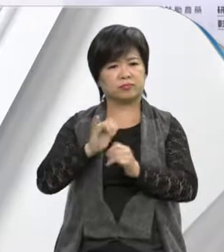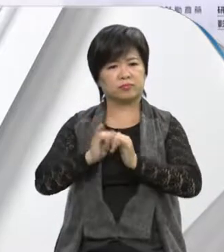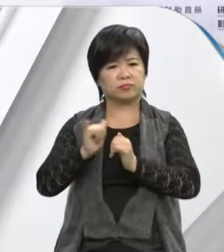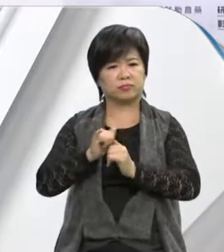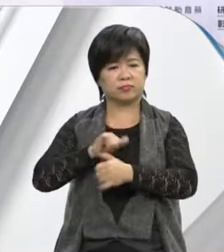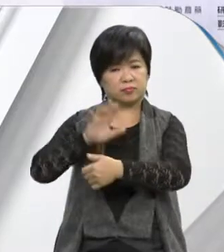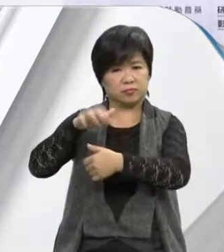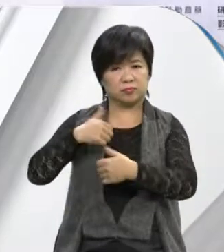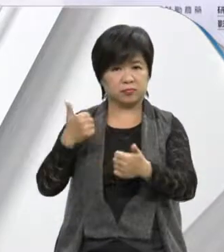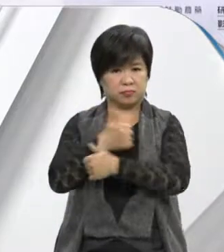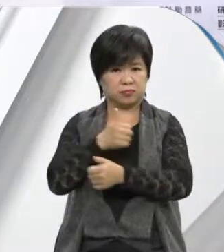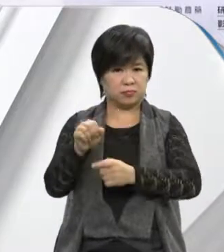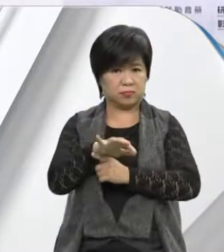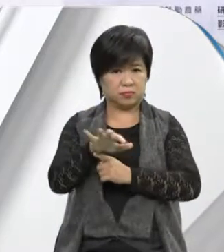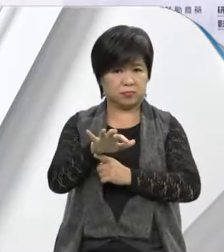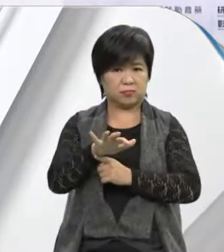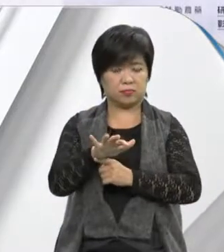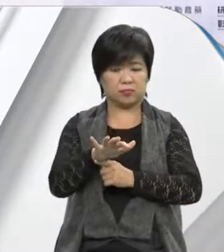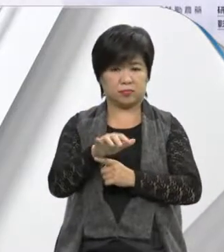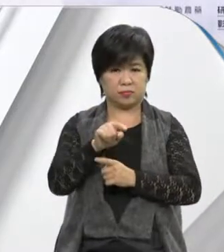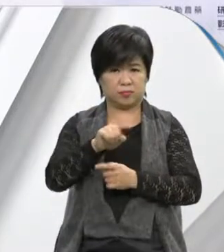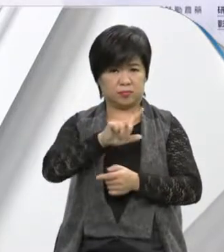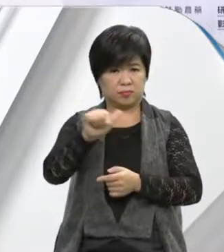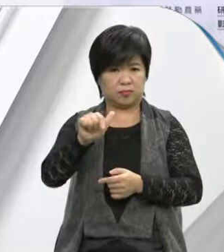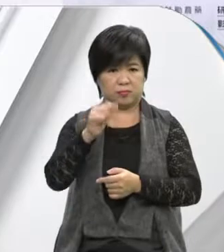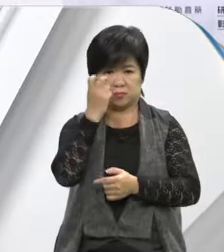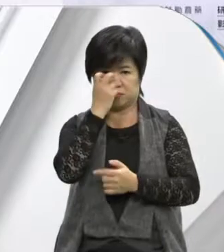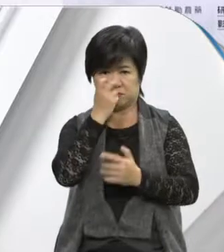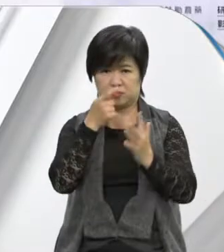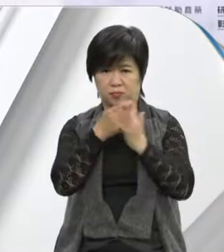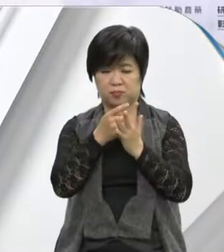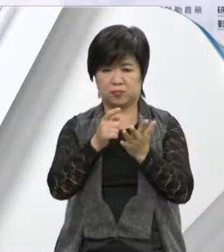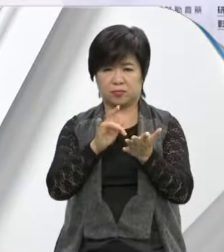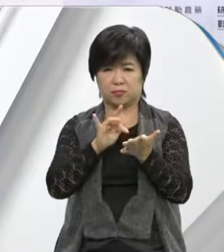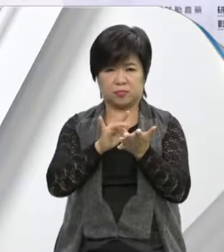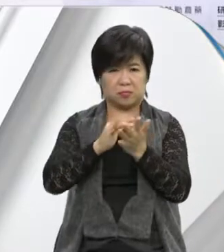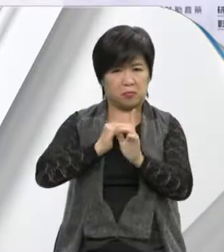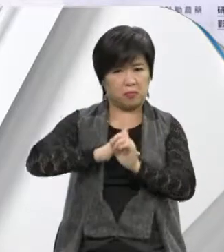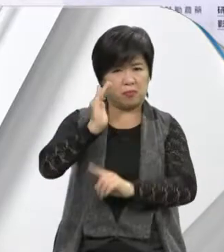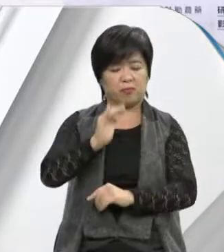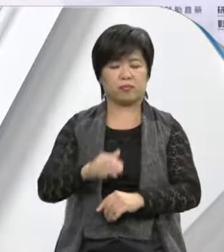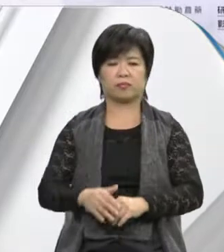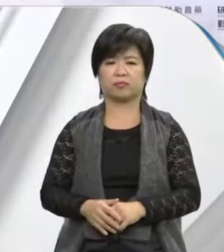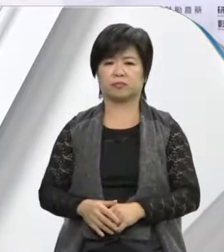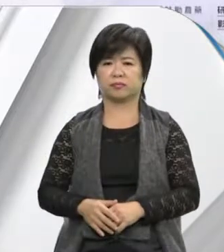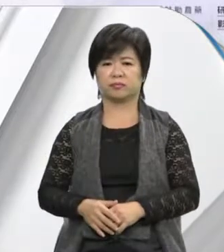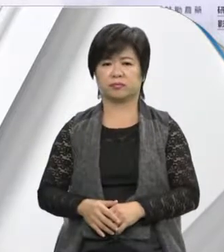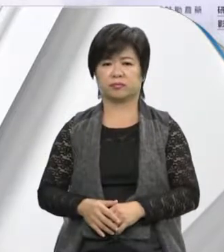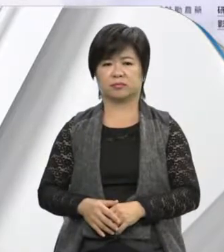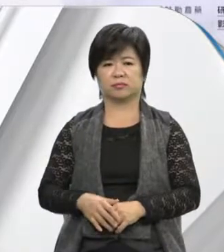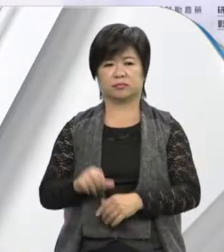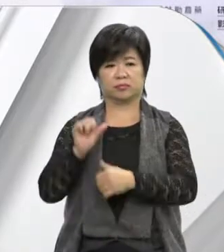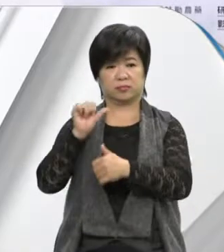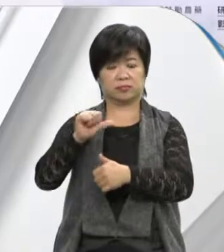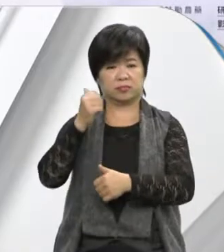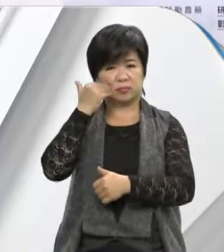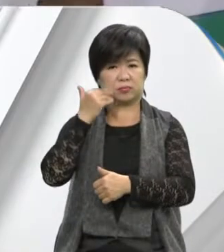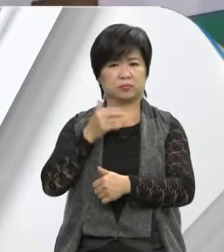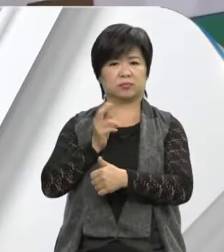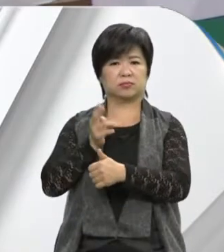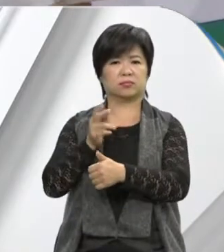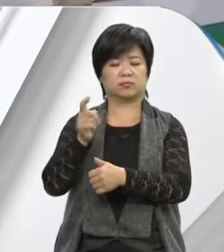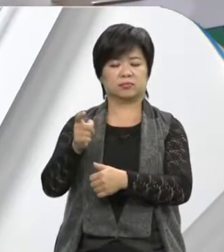喷，如果那个农产品。被检验出来残留超过标准，我们的处罚是处罚代喷业